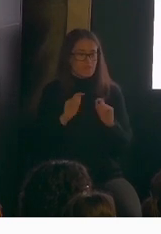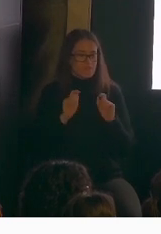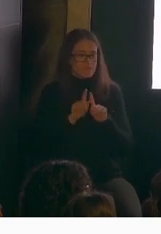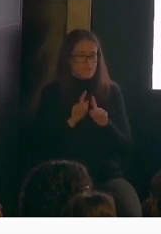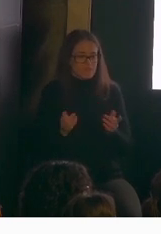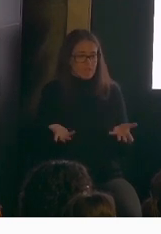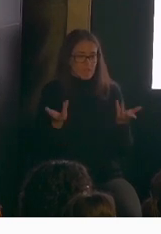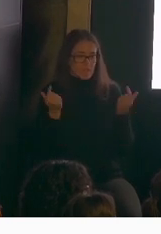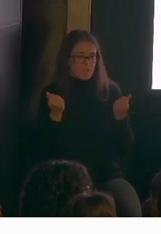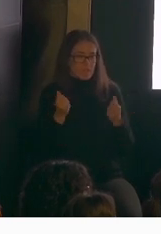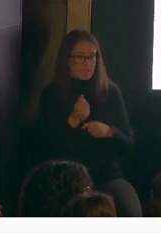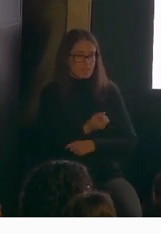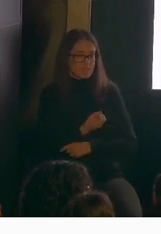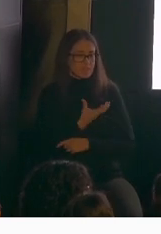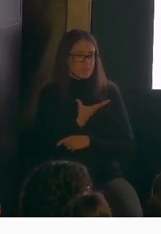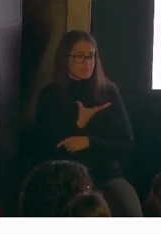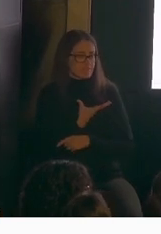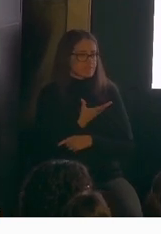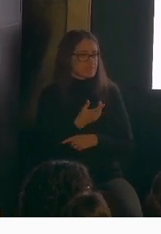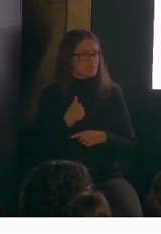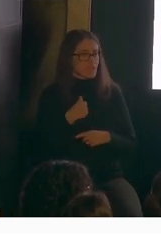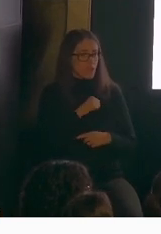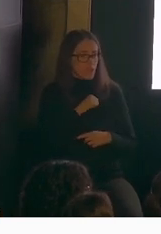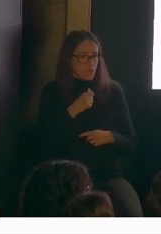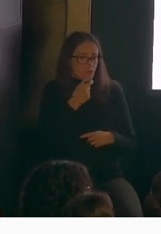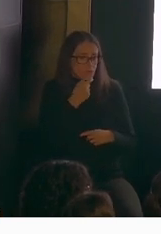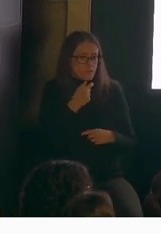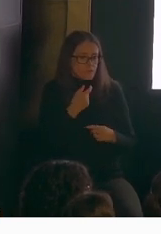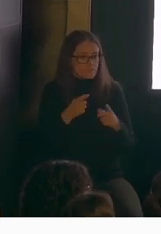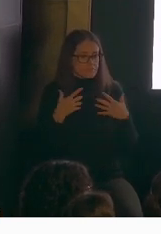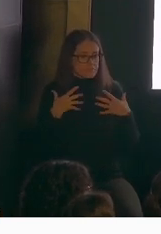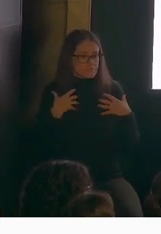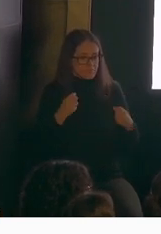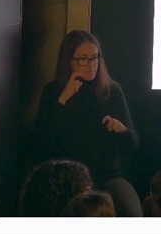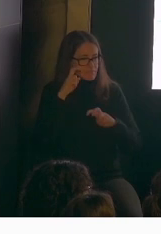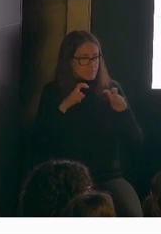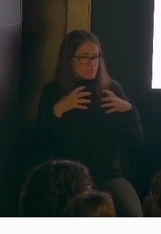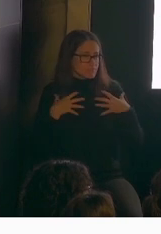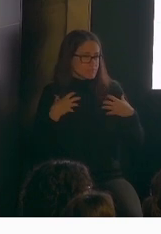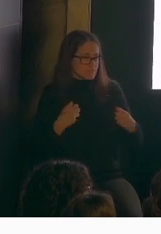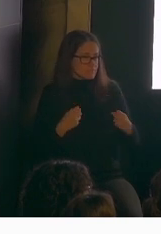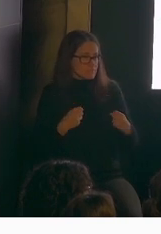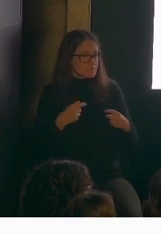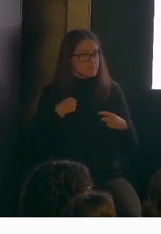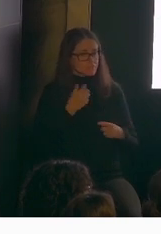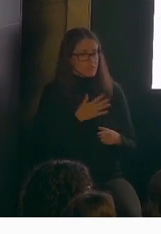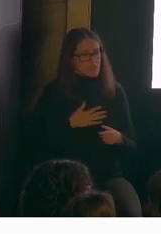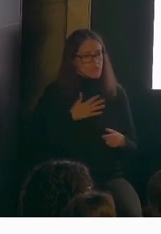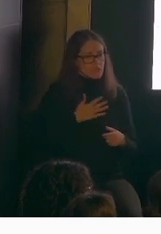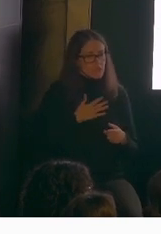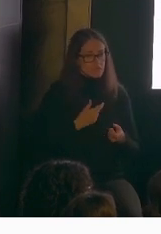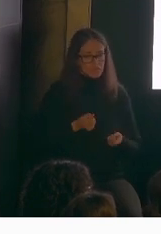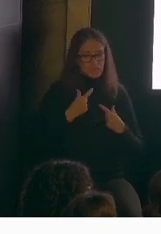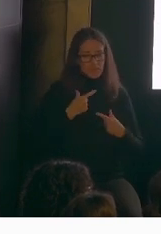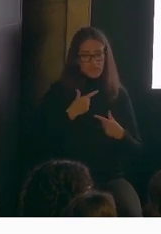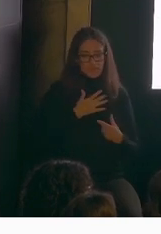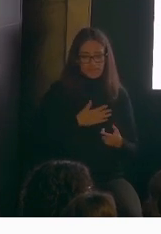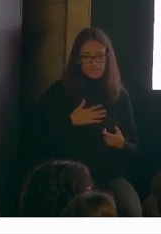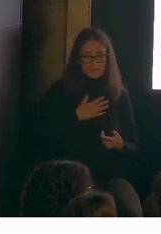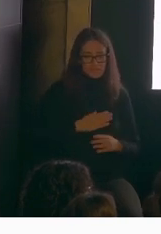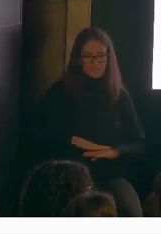de vida, doncs, intento portar un estil de vida doncs, el més saludable possible, ja que m'hi sento molt còmode, em fa sentir millor,